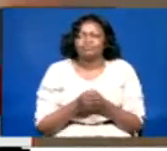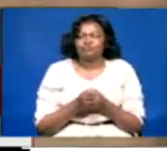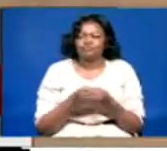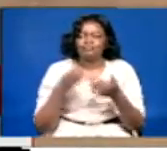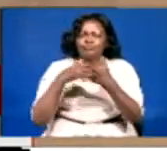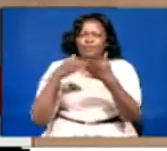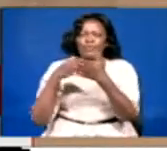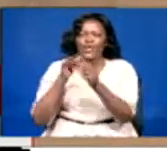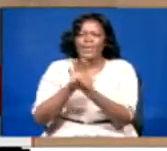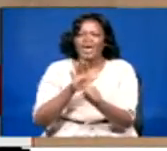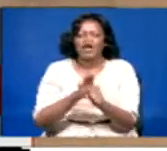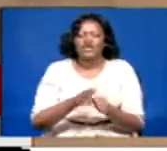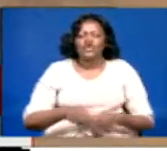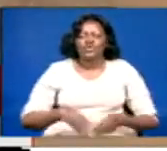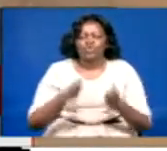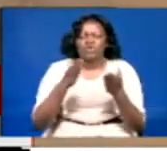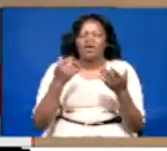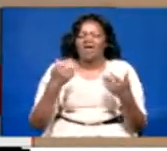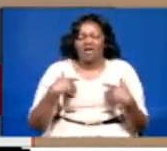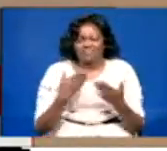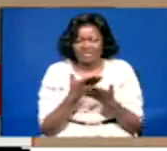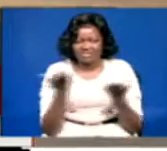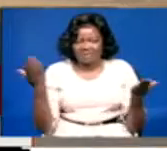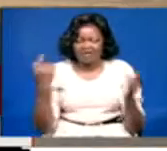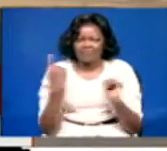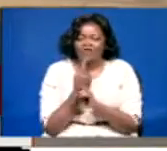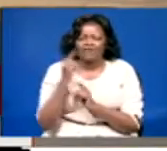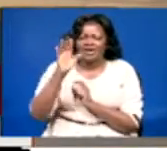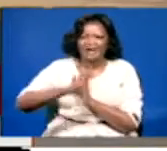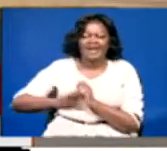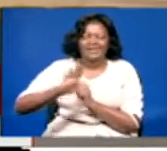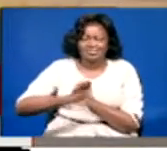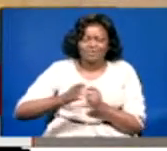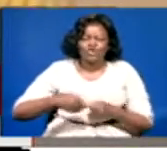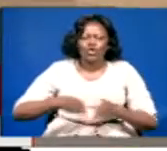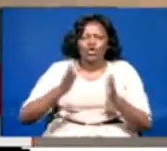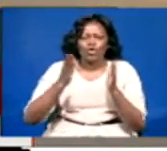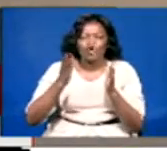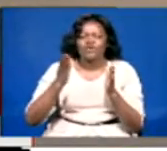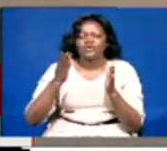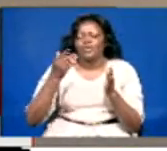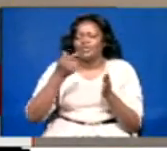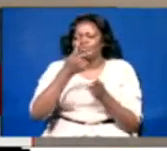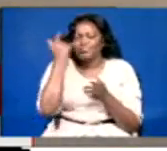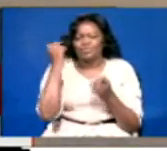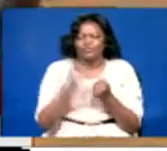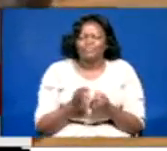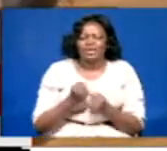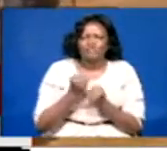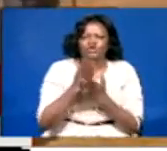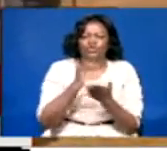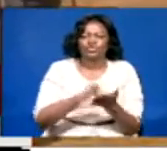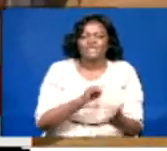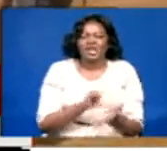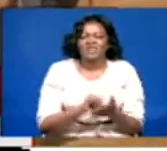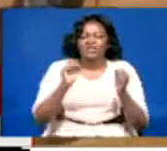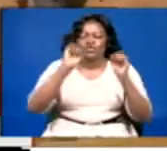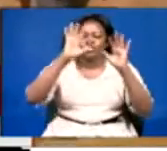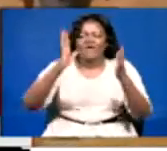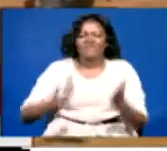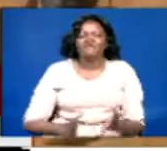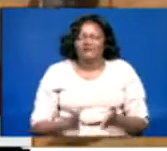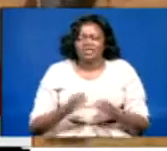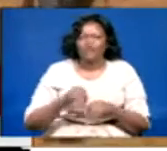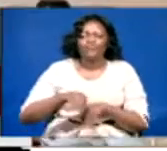kadhaa vya barabarani vimewekwa katika sehemu mbalimbali za barabara hiyo kwa minajili ya kuhakikisha waendeshaji magari